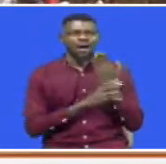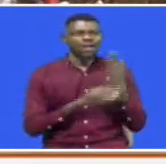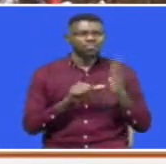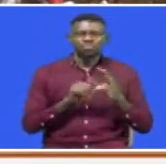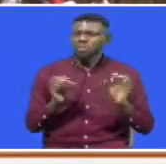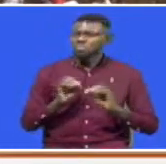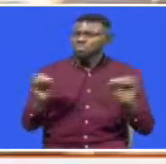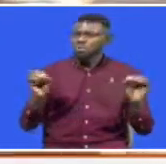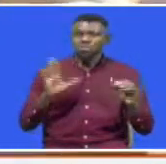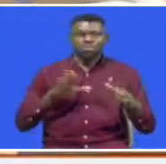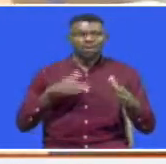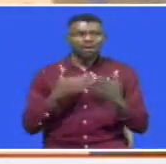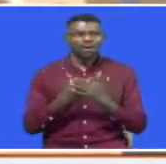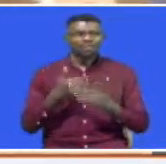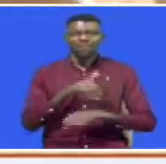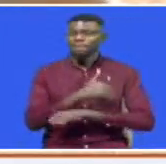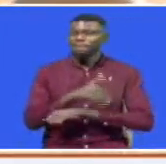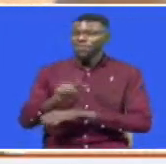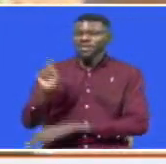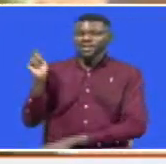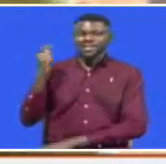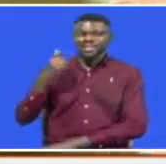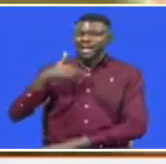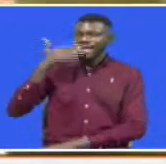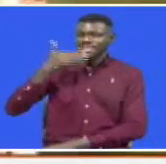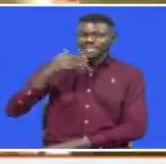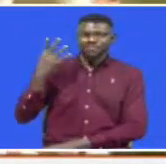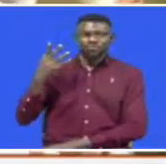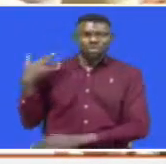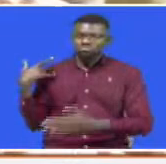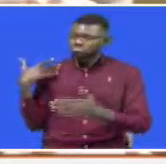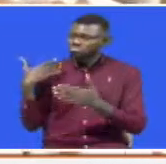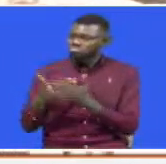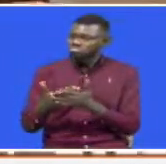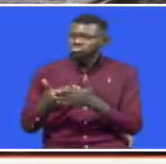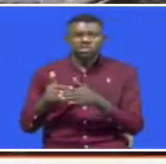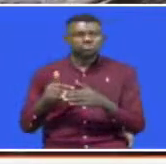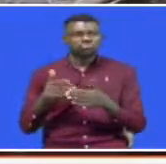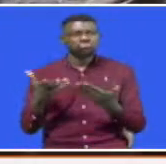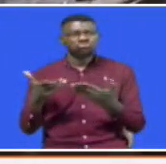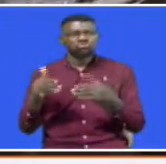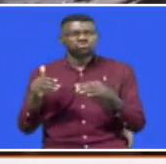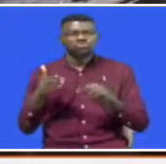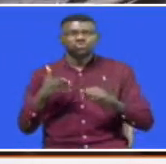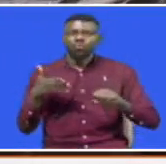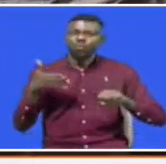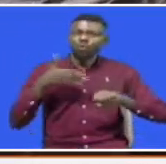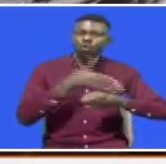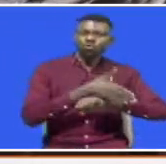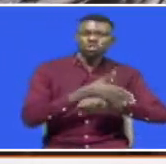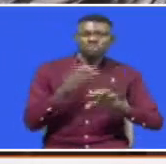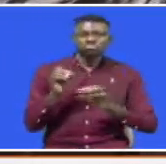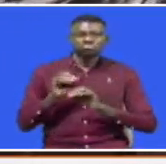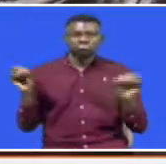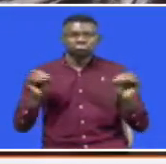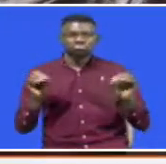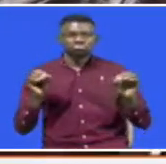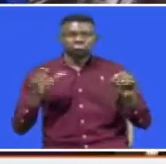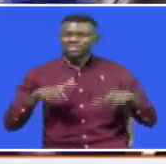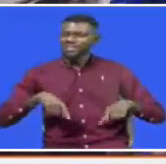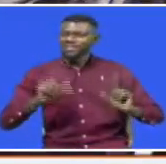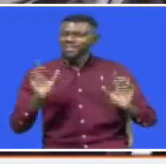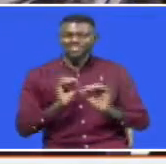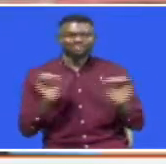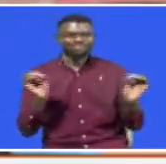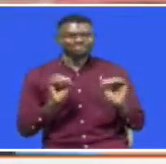Kenya, tumekaa pale zaidi ya siku 4 na washindwa kuvuka. Wanatuambia msimu wa clear sio nini, hakuna wanachoelezea kitu cha maana.